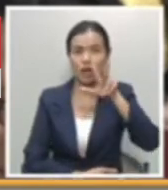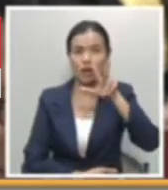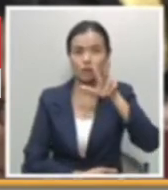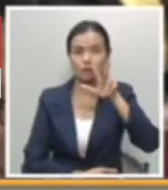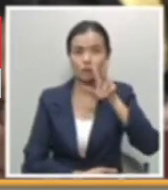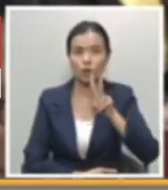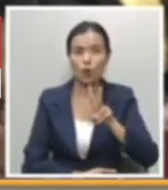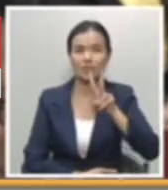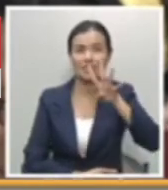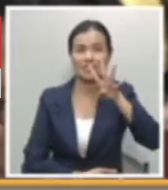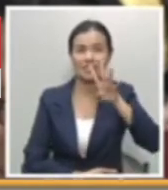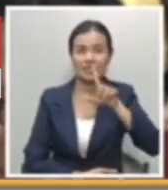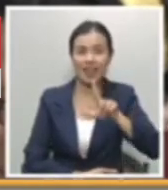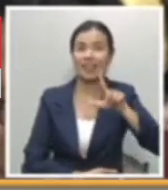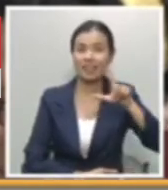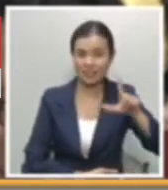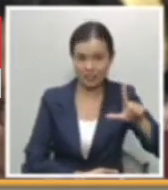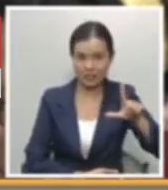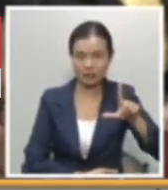14.324 ล้านบาท